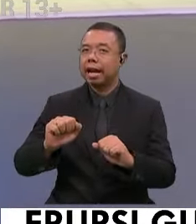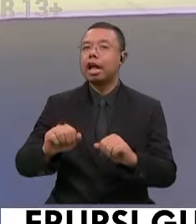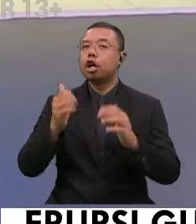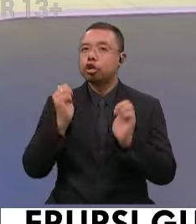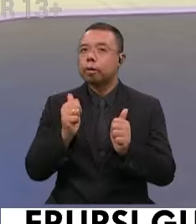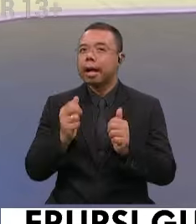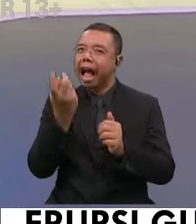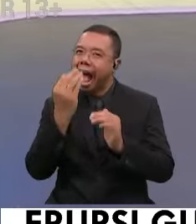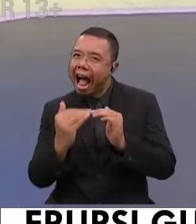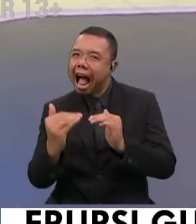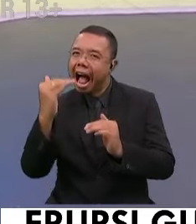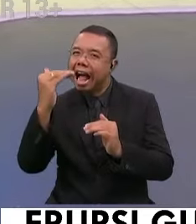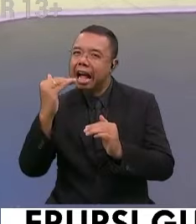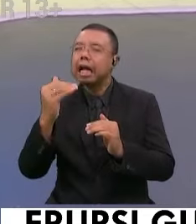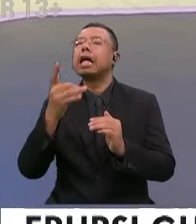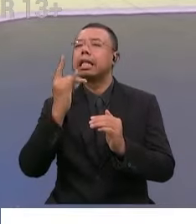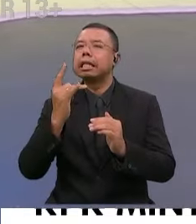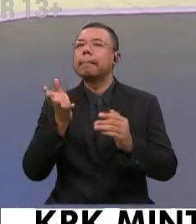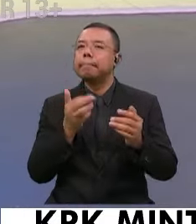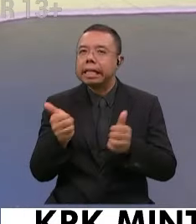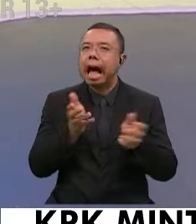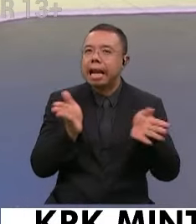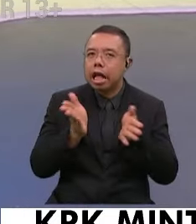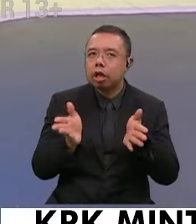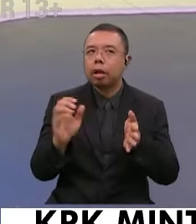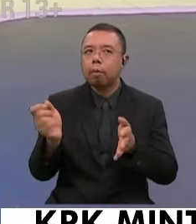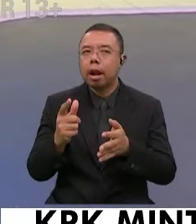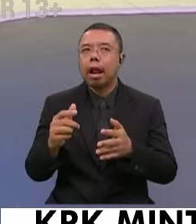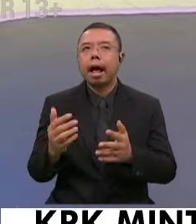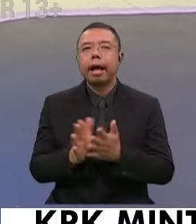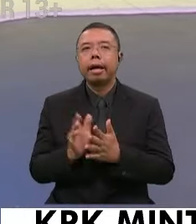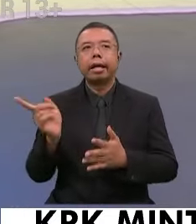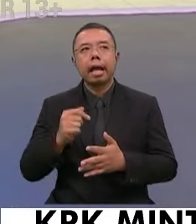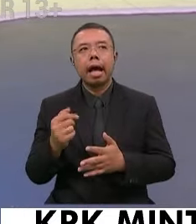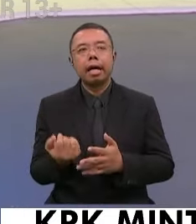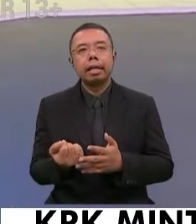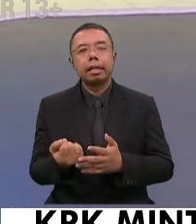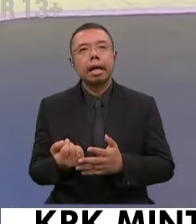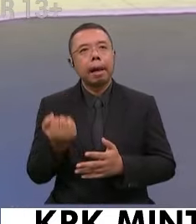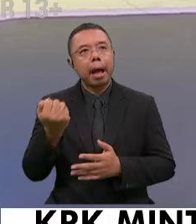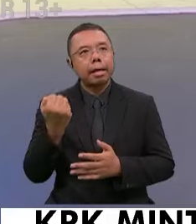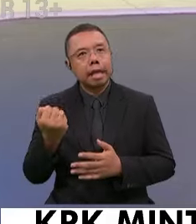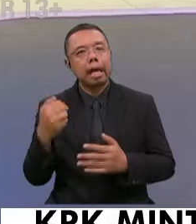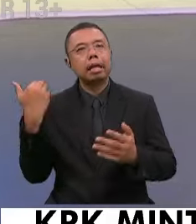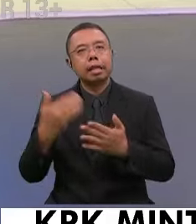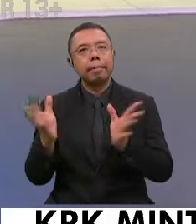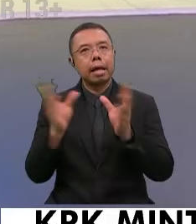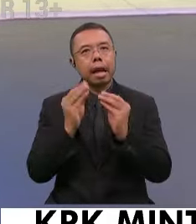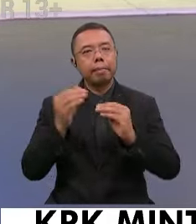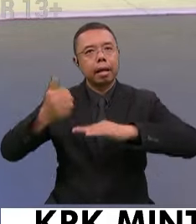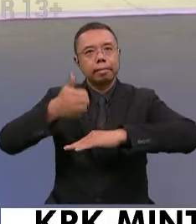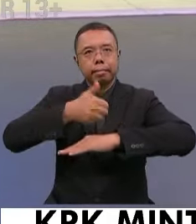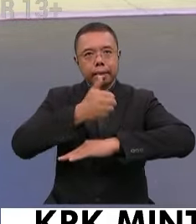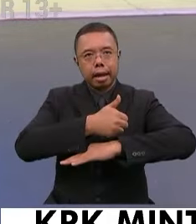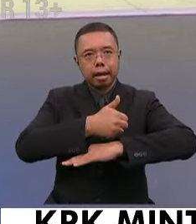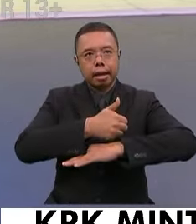inflasi itu benar-benar terjaga, mulai dari pasar yang paling ujung sampai di high level meeting yang tadi sempat dikatakan Pak